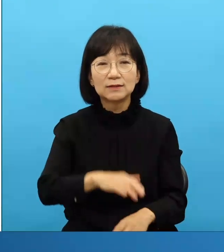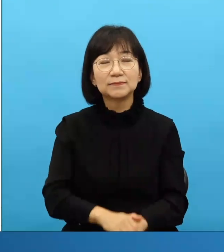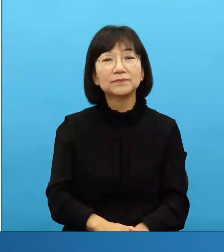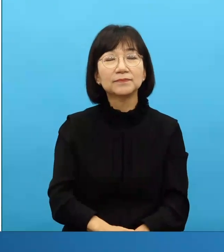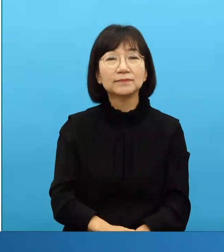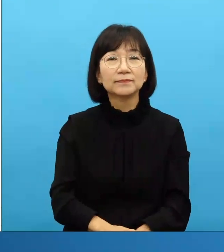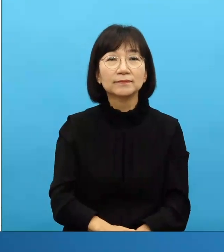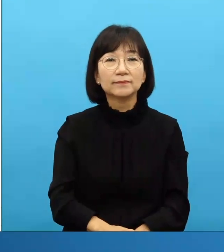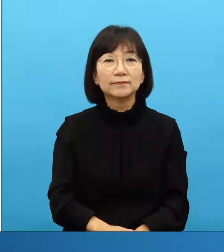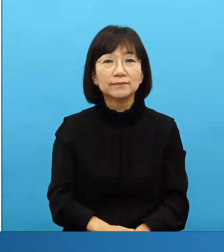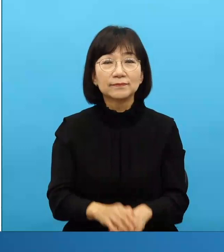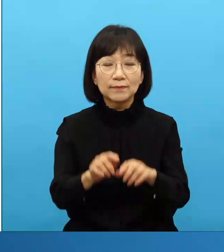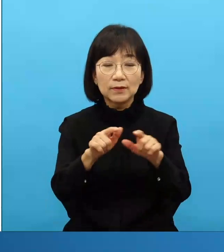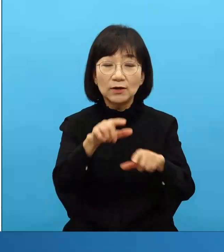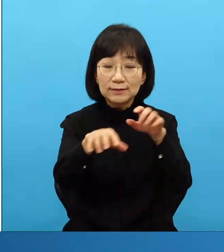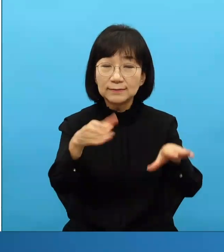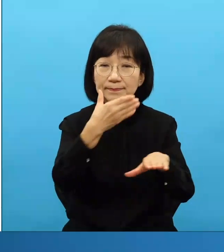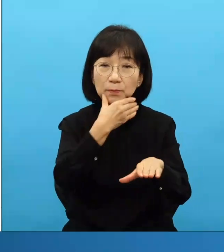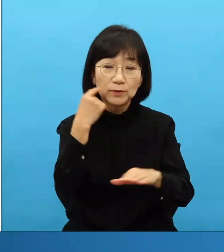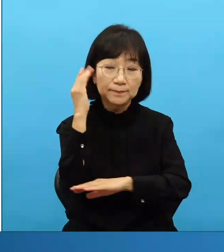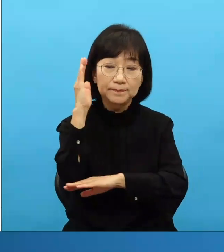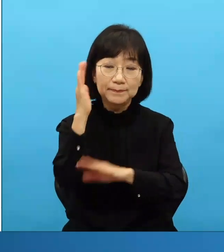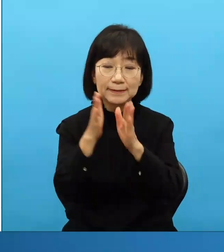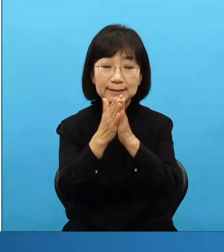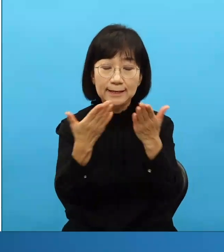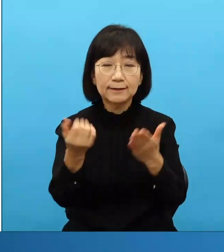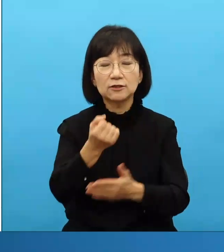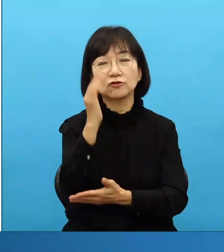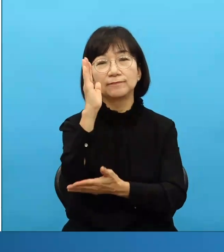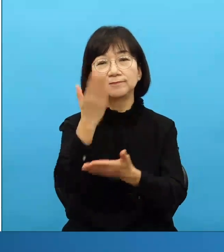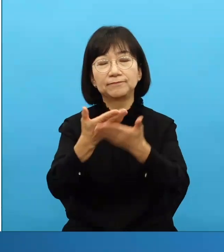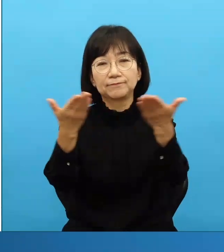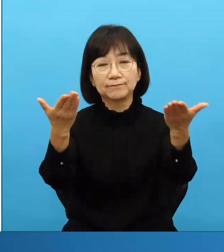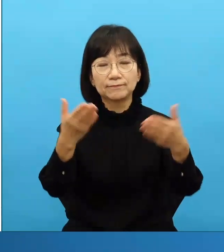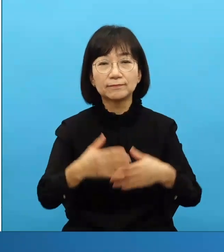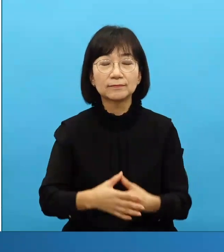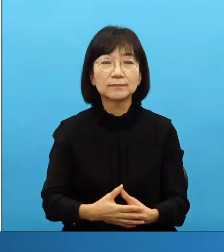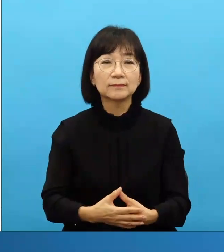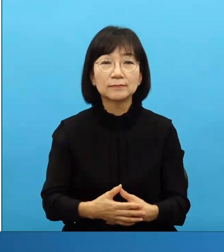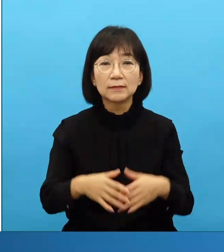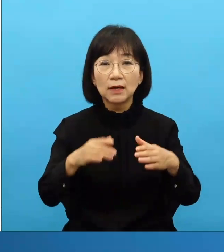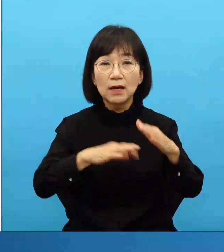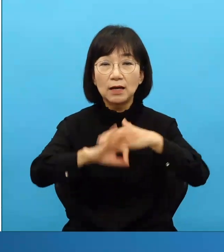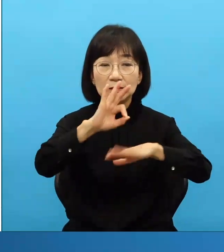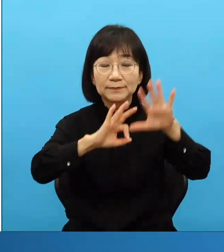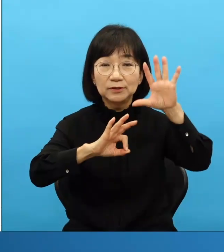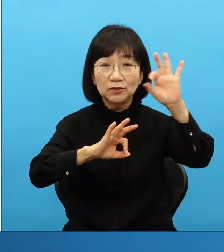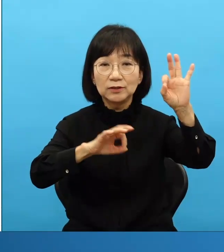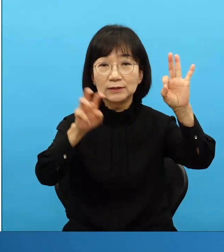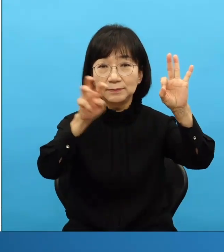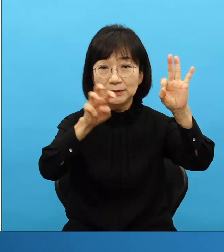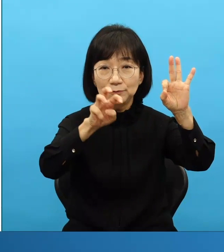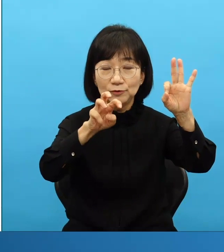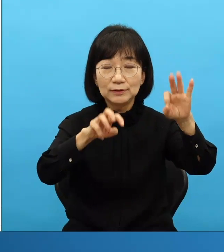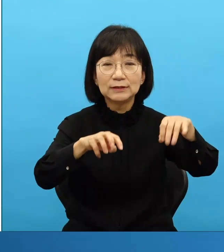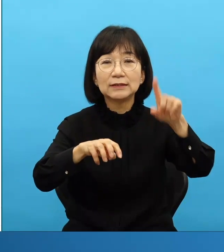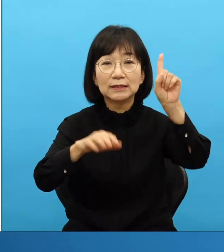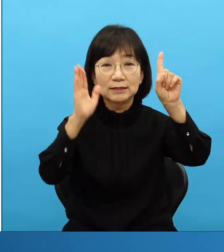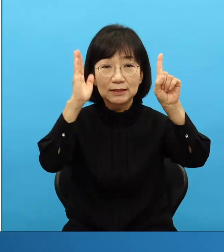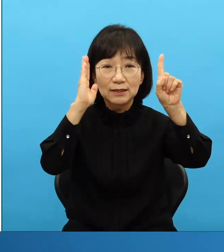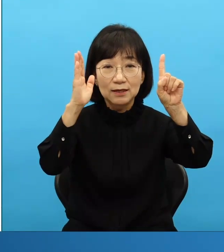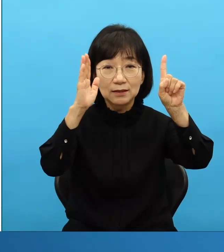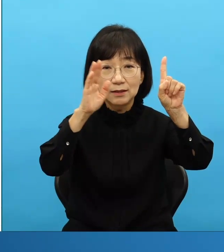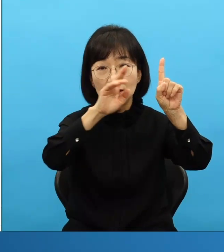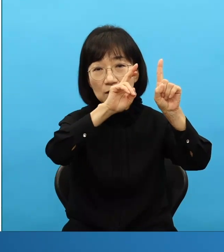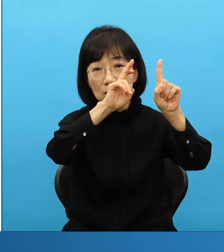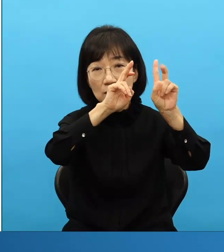훈련은 현장복음 메시지를 교재로 강의가 진행되고 있습니다. 오전 10시 30분에 1강, 오후